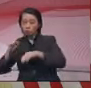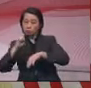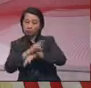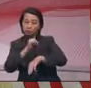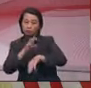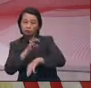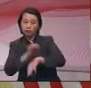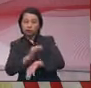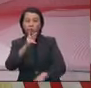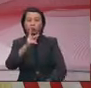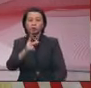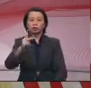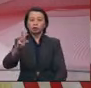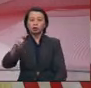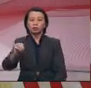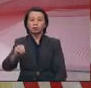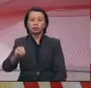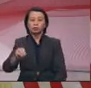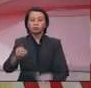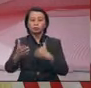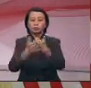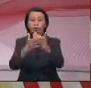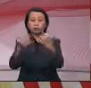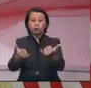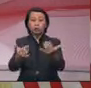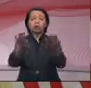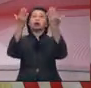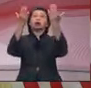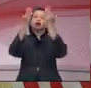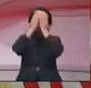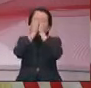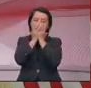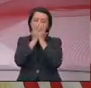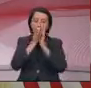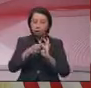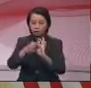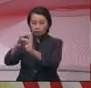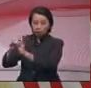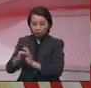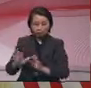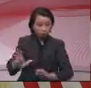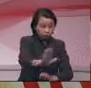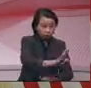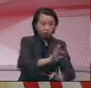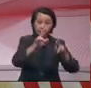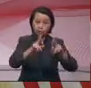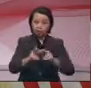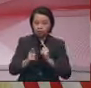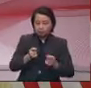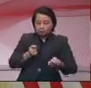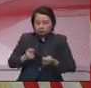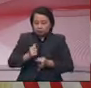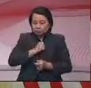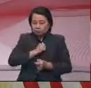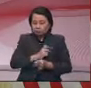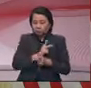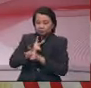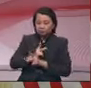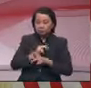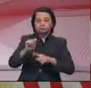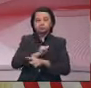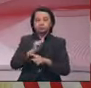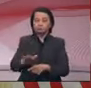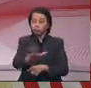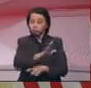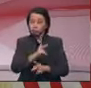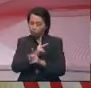Malaysia. Alhamdulillah, dengan kerjasama dan kawalan kendiri yang diamalkan oleh